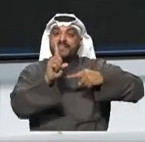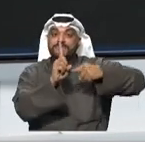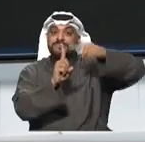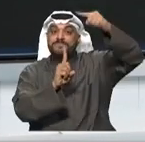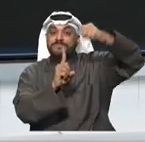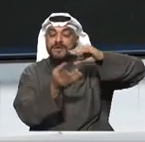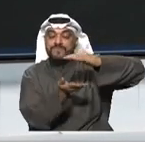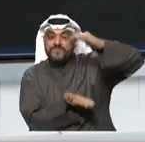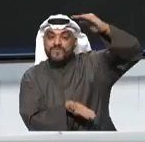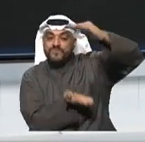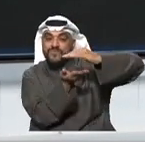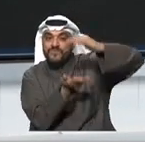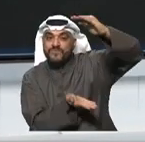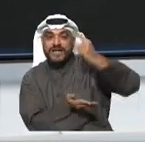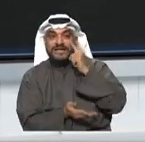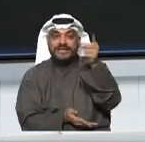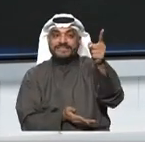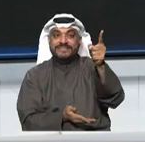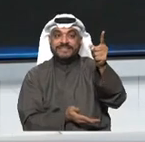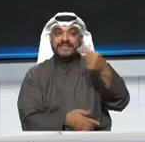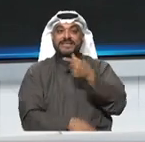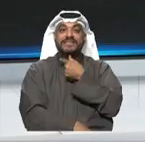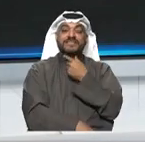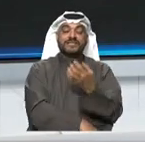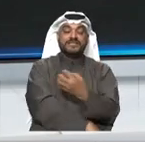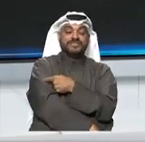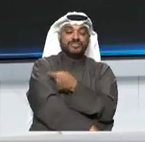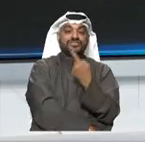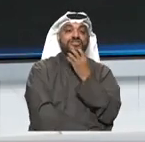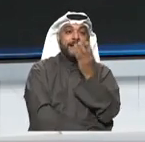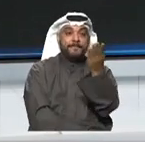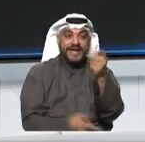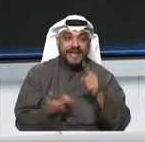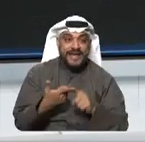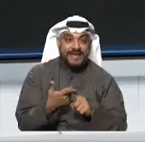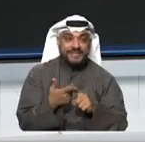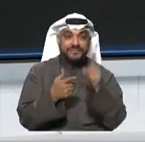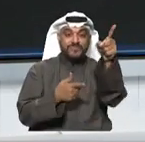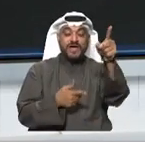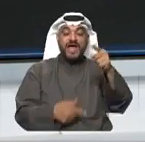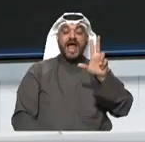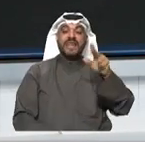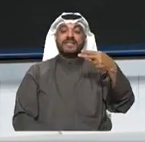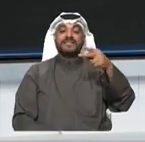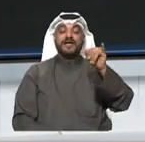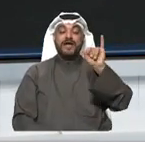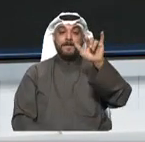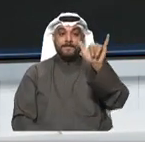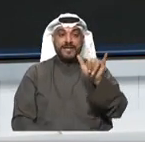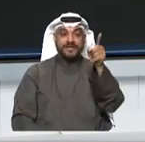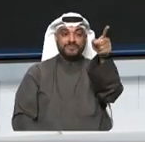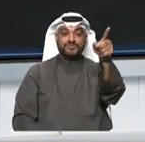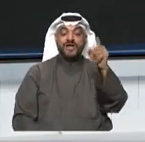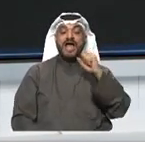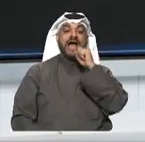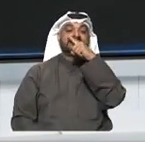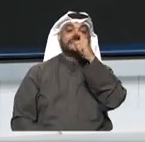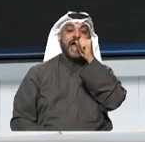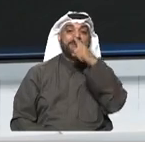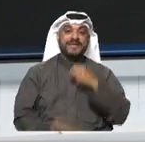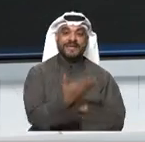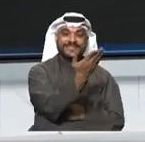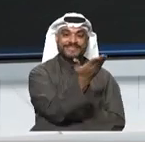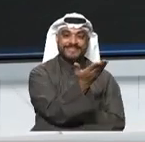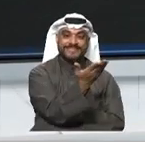8 ملي، الجابرية 2.6، أما الدعمي 2.0، وأيضا السالمية 1